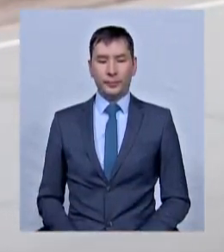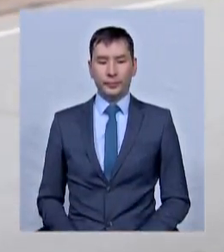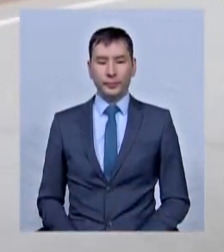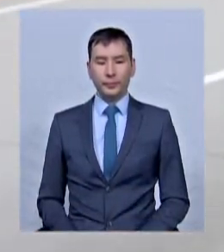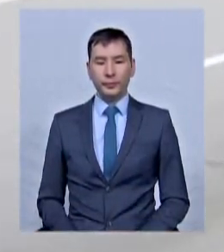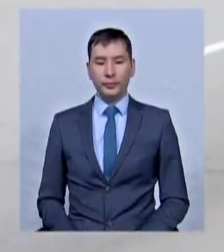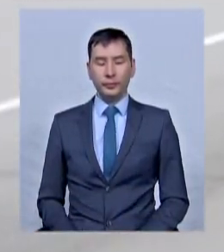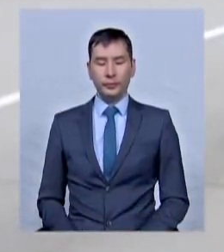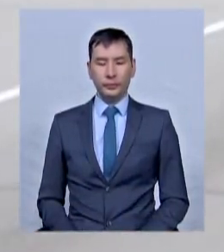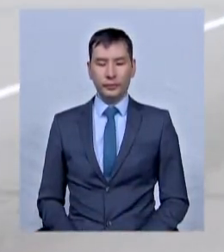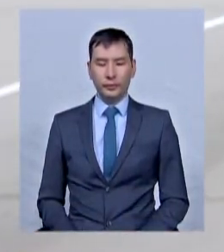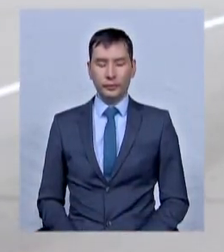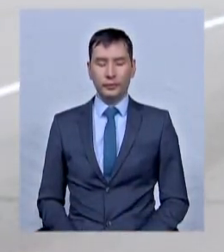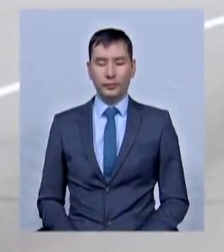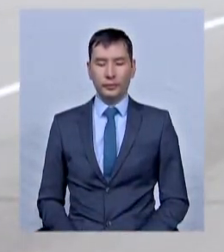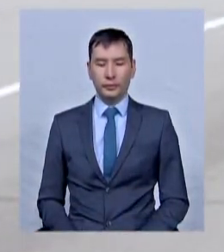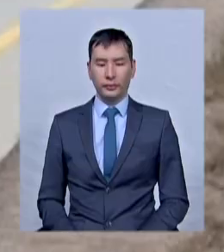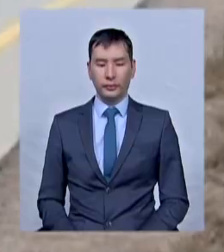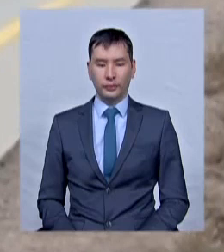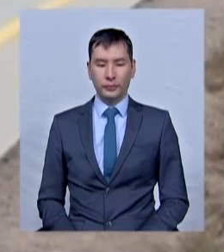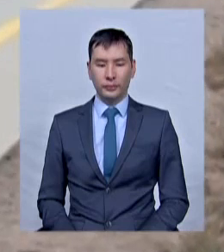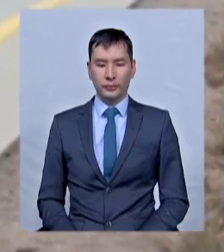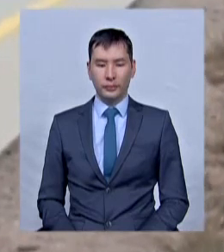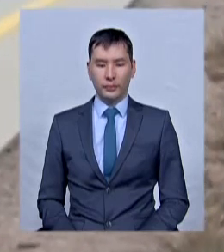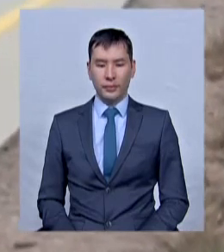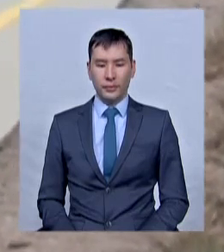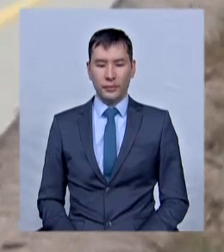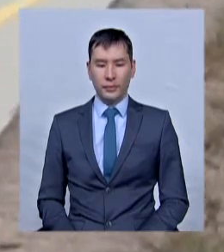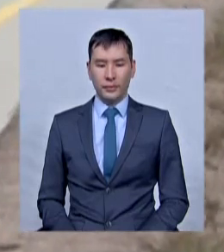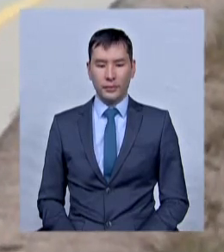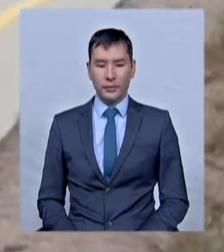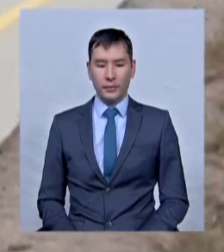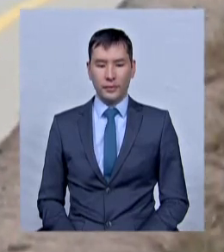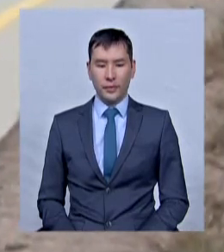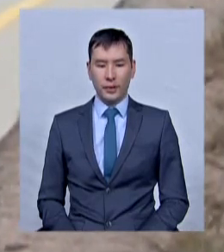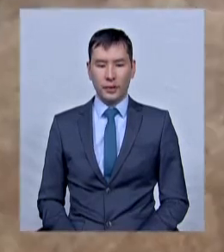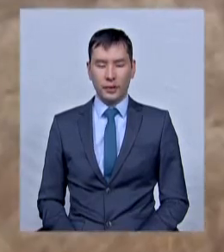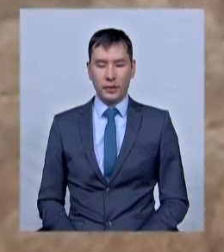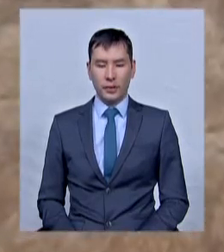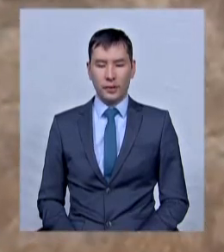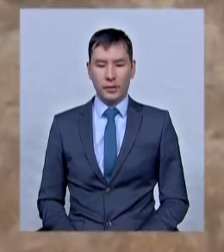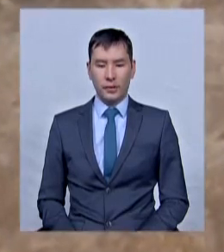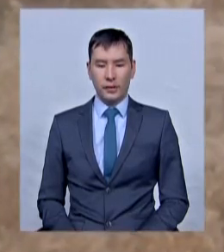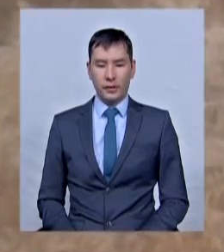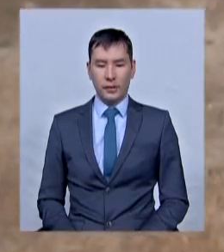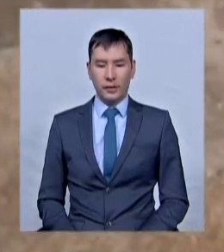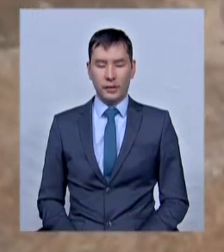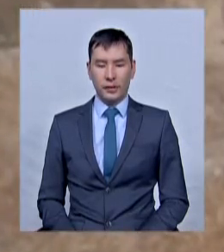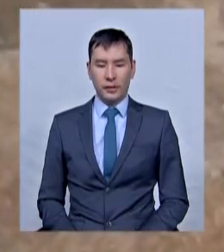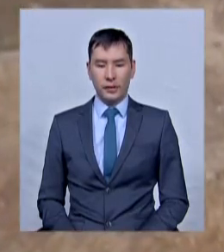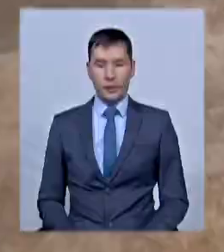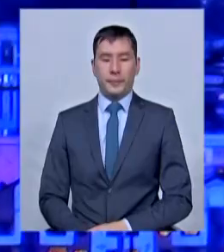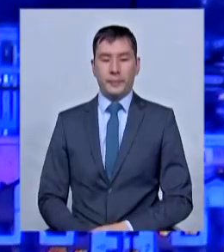аяқталмай қараша қосымша кабинетке де жете алмайды. Мерей Байыр, Шыңғысхан Кеңесхан, Алматы телеарнасы, Жамбыл